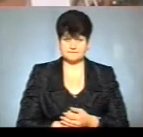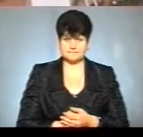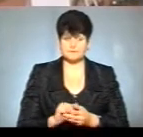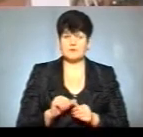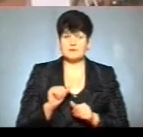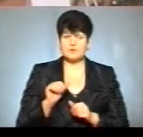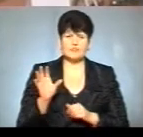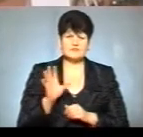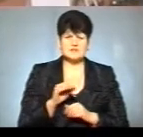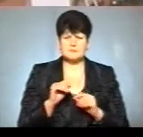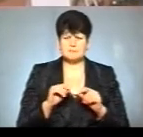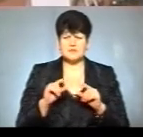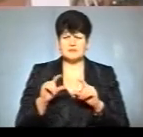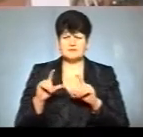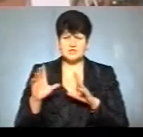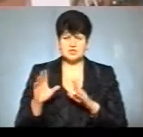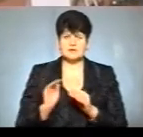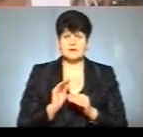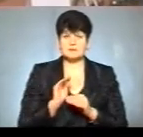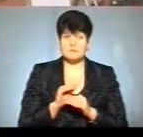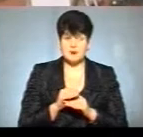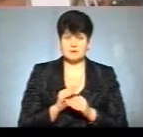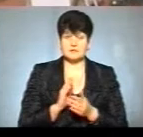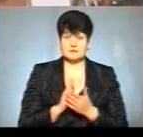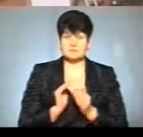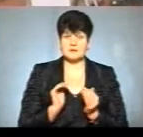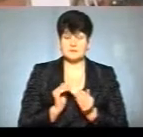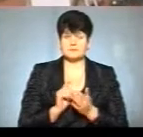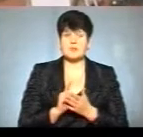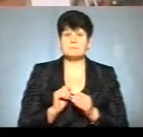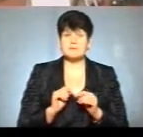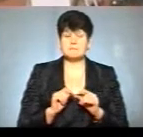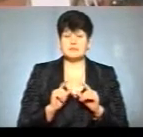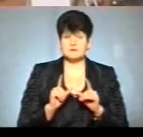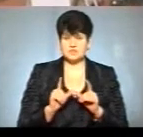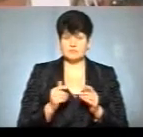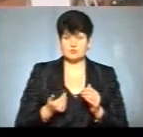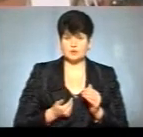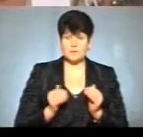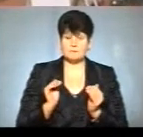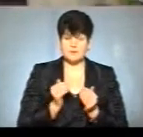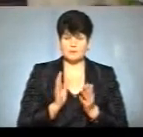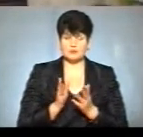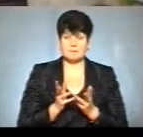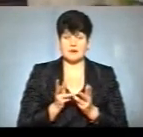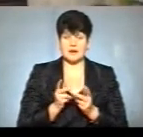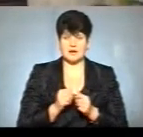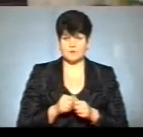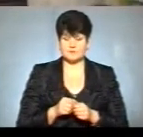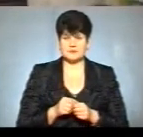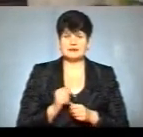всі ті підвищені надбавки, які розраховуються з мінімалки, при підвищенні прожиткового мінімуму підлягають перерахунку. Для